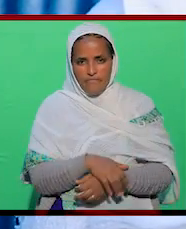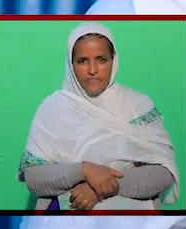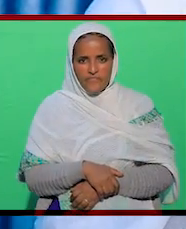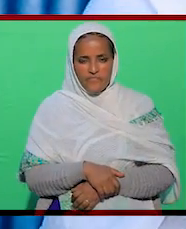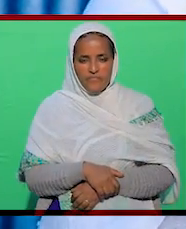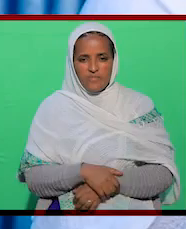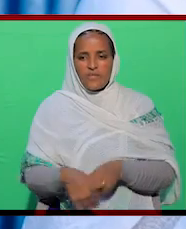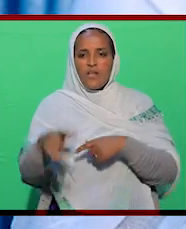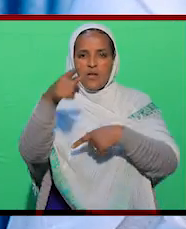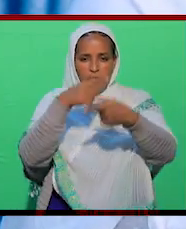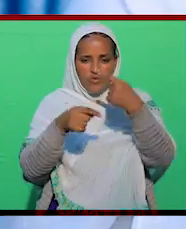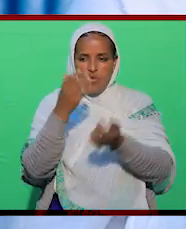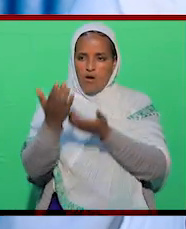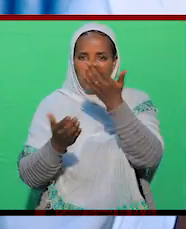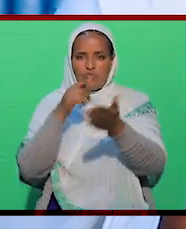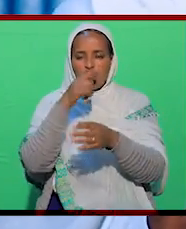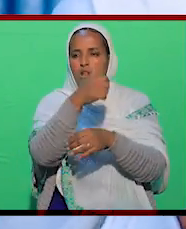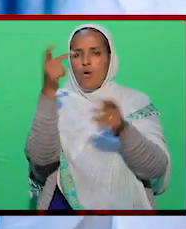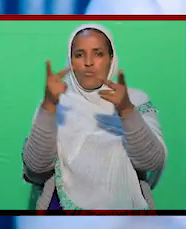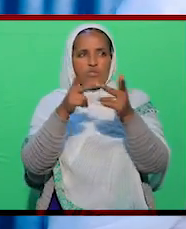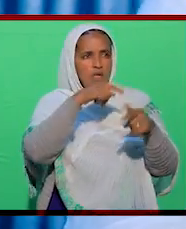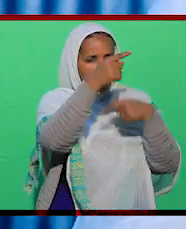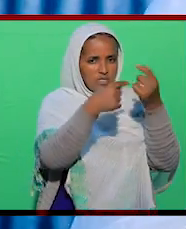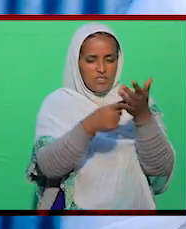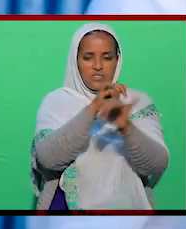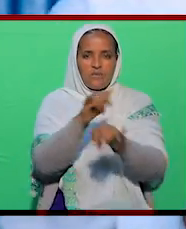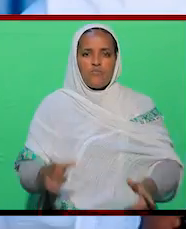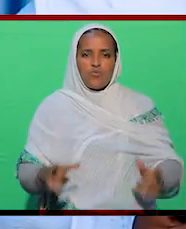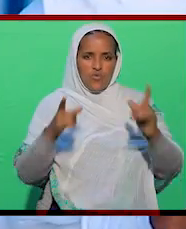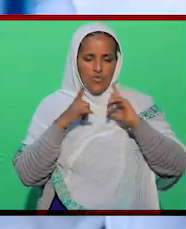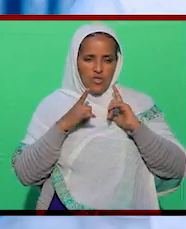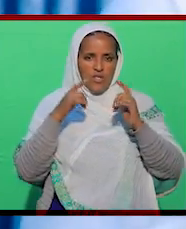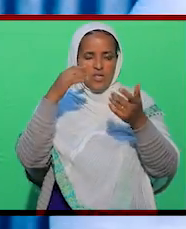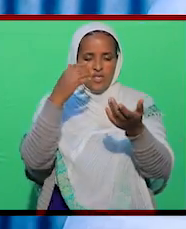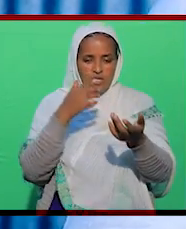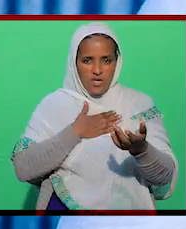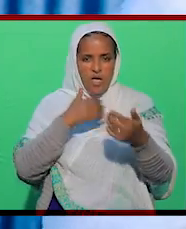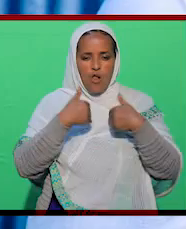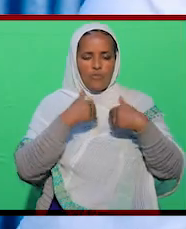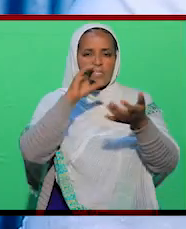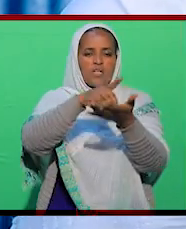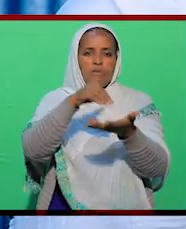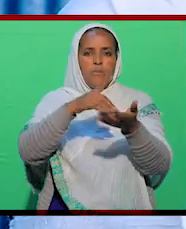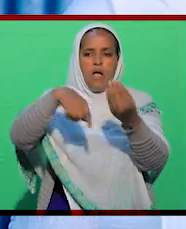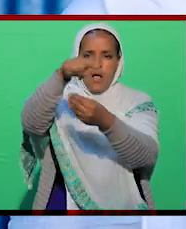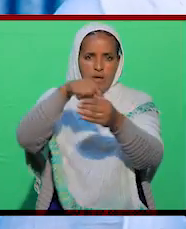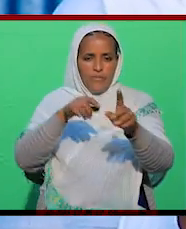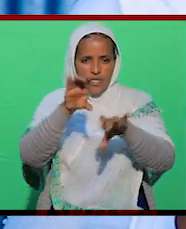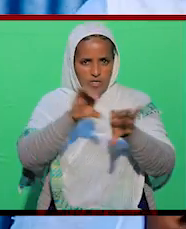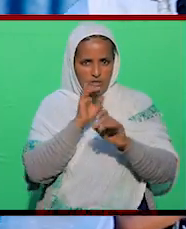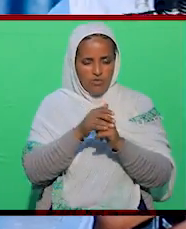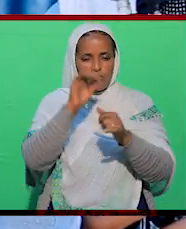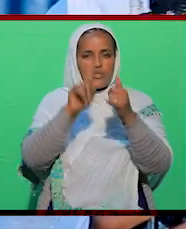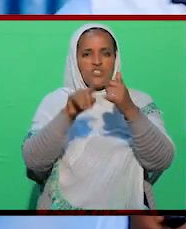ነው። አሃ መጥቶ አገልግሎት ነው ብሎ ሌላ ቦታ ሄዳል ሊመጣል እንዲያለ ይኖራል። ይሄ እኔ ያለሁበት ከተማ